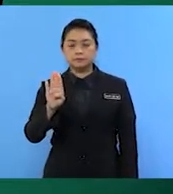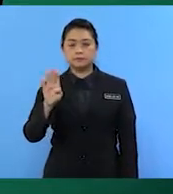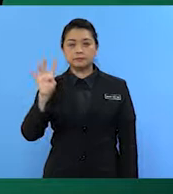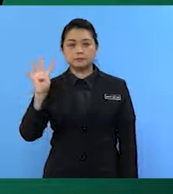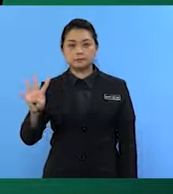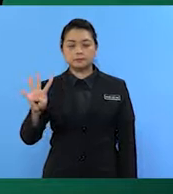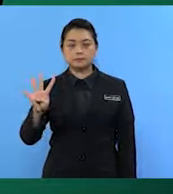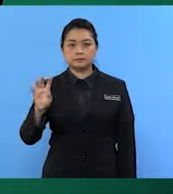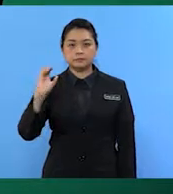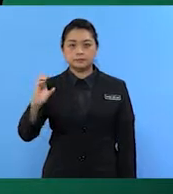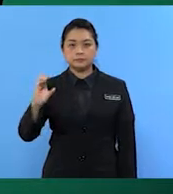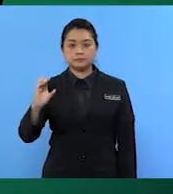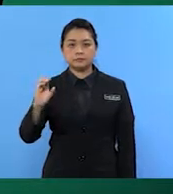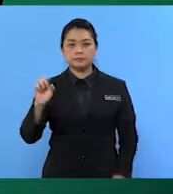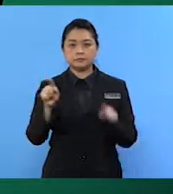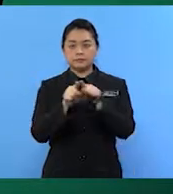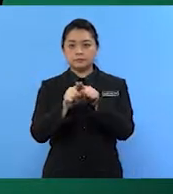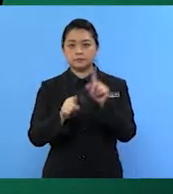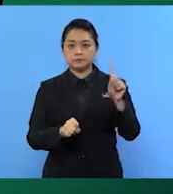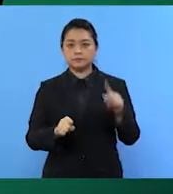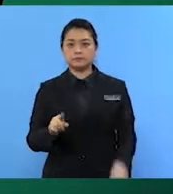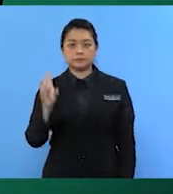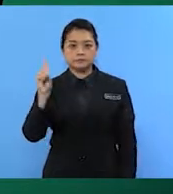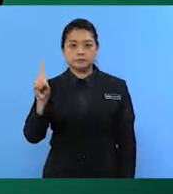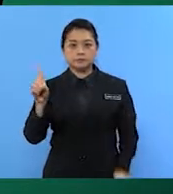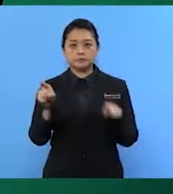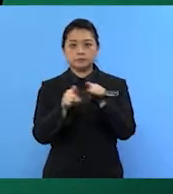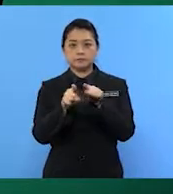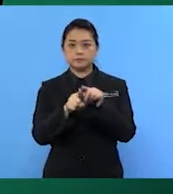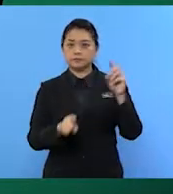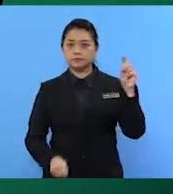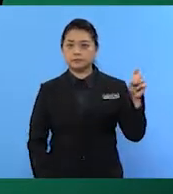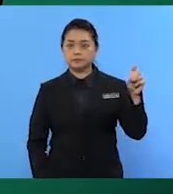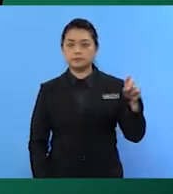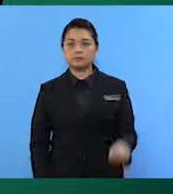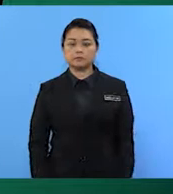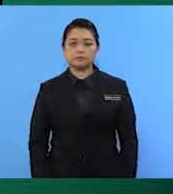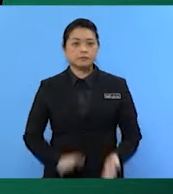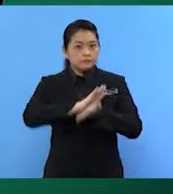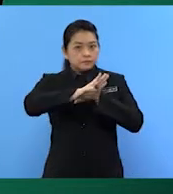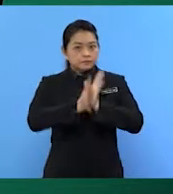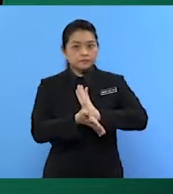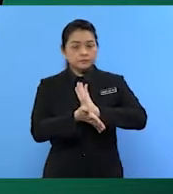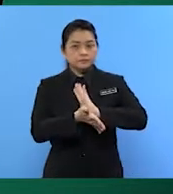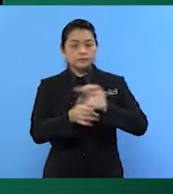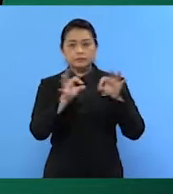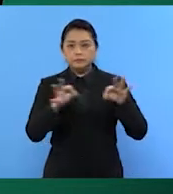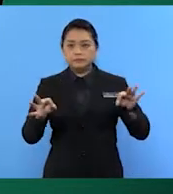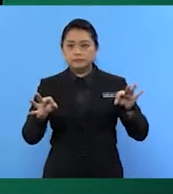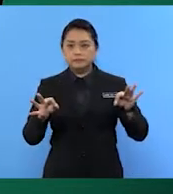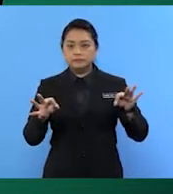C ialah 1 dan D ialah X. Jadi,